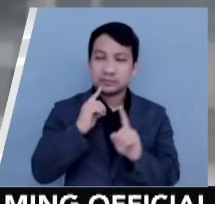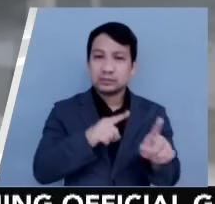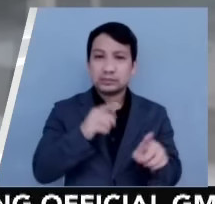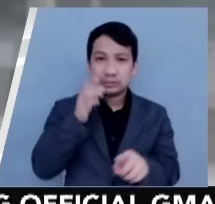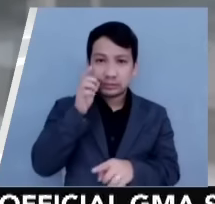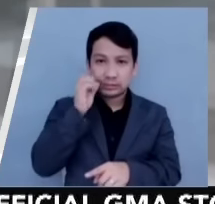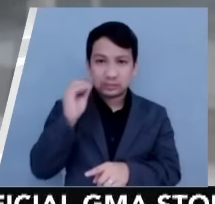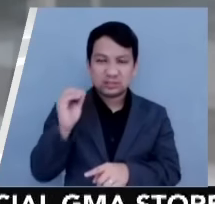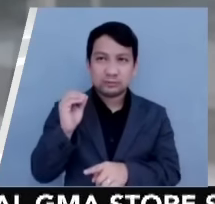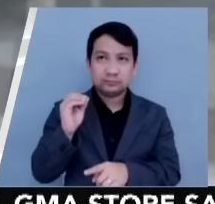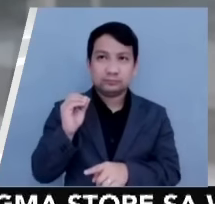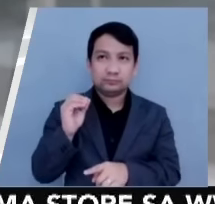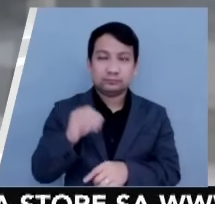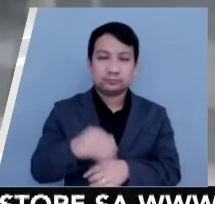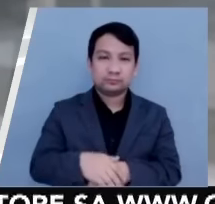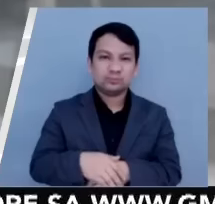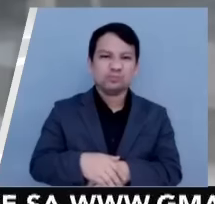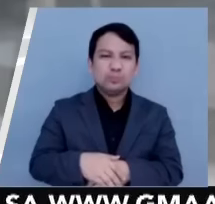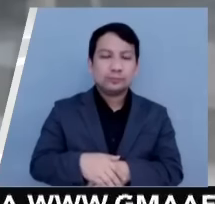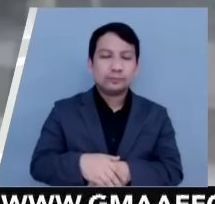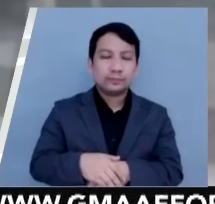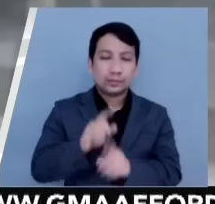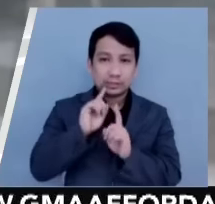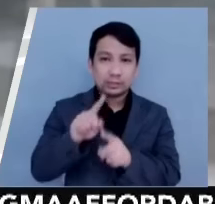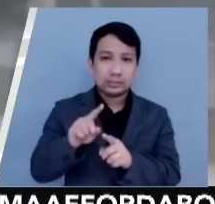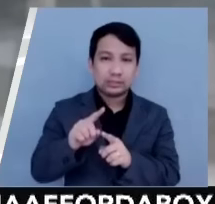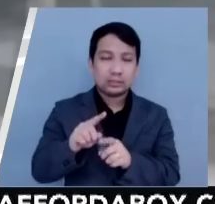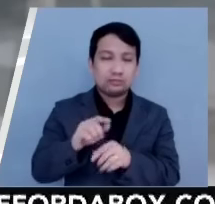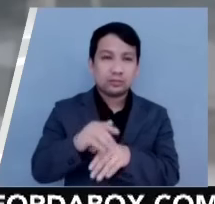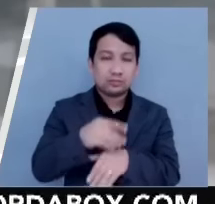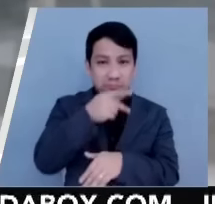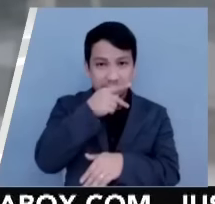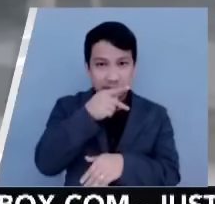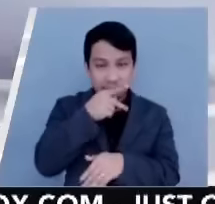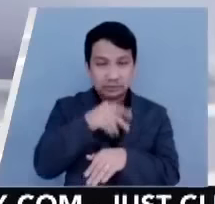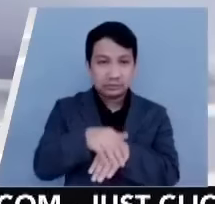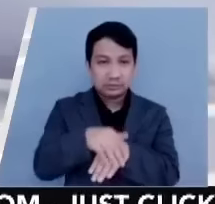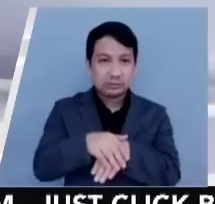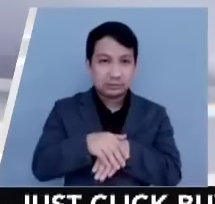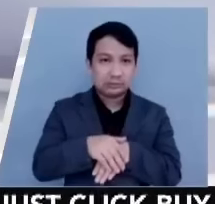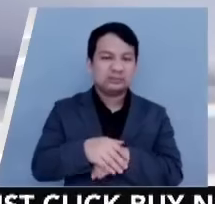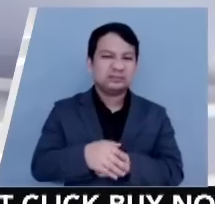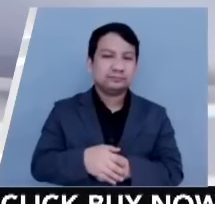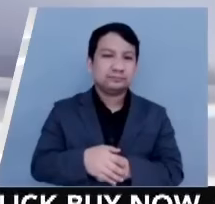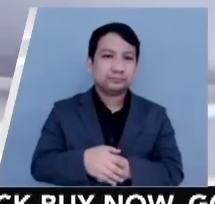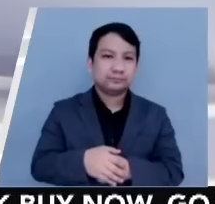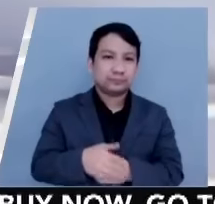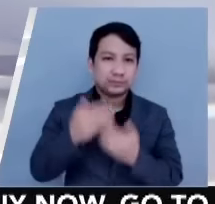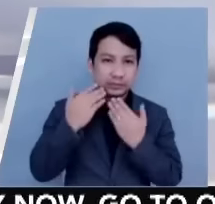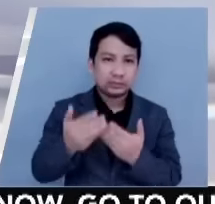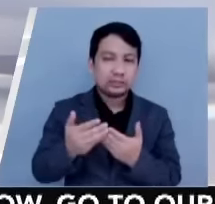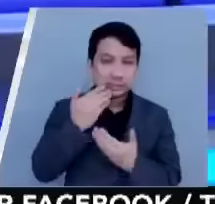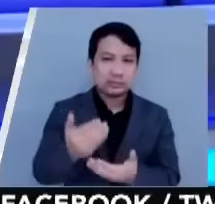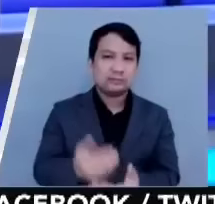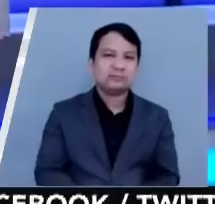i-avail niya yung offer na magsalita sa isang executive session. Vicky? Maraming salamat sa iyo, Rafi